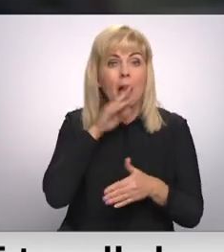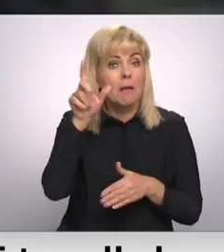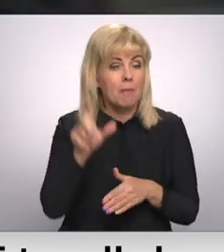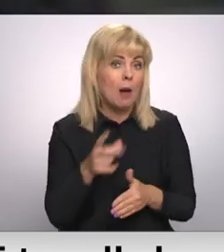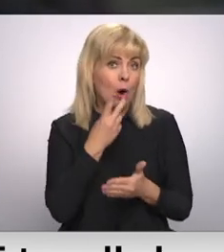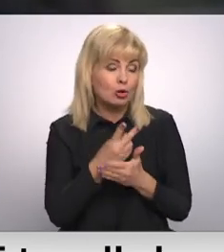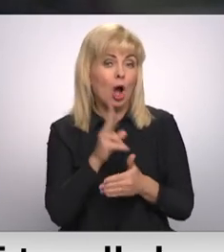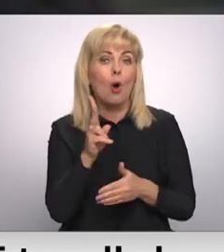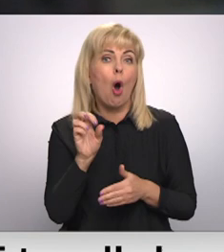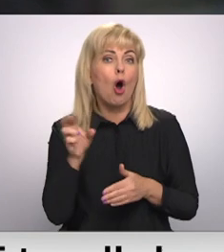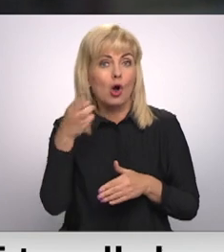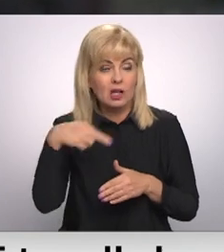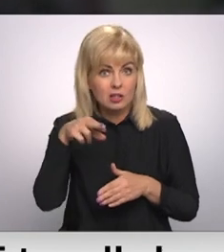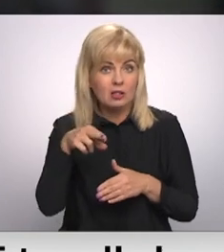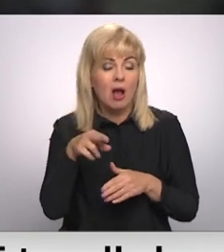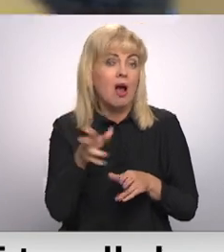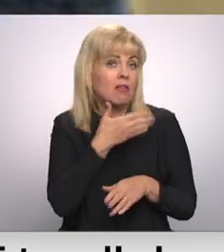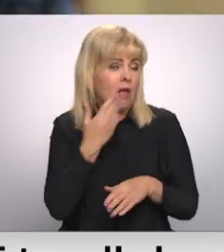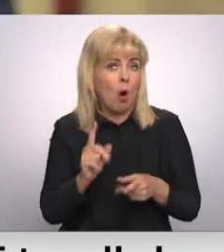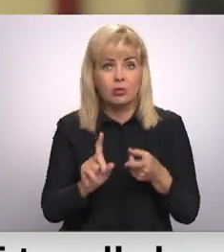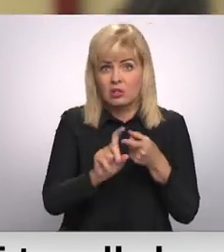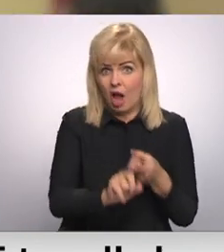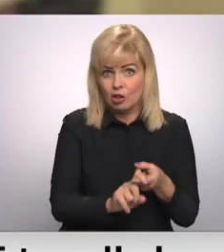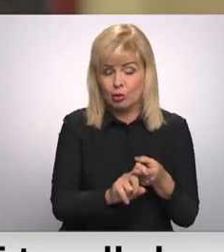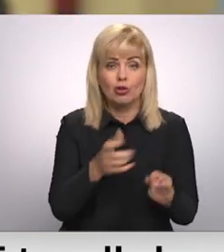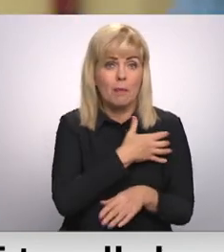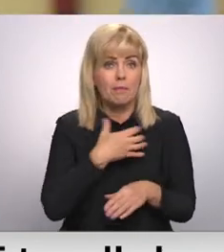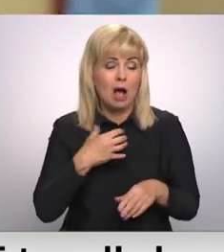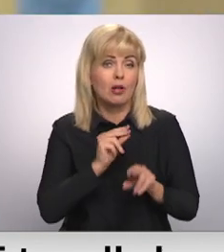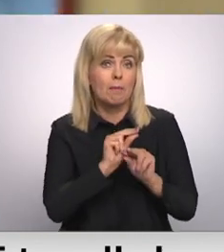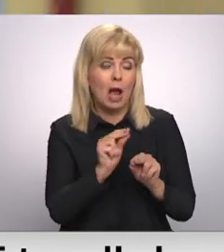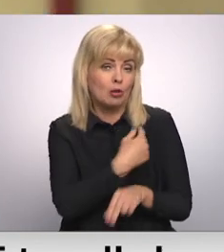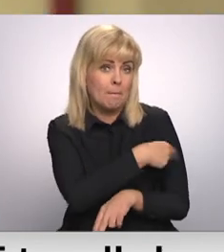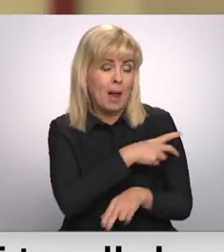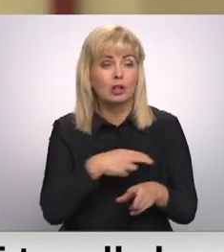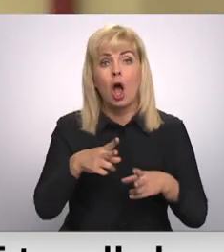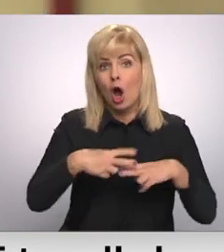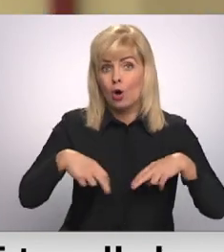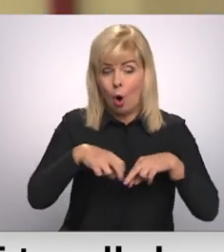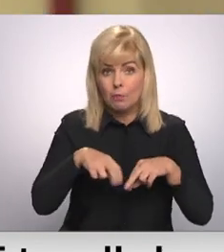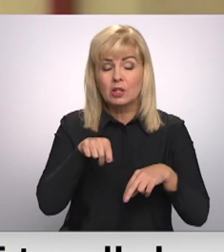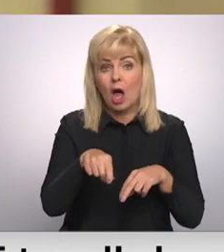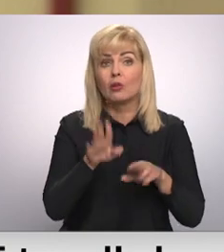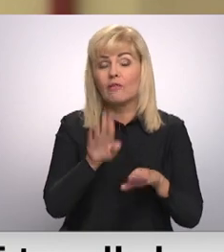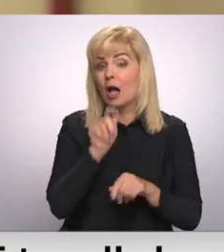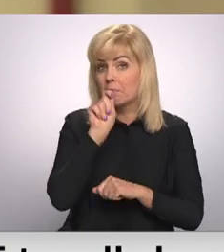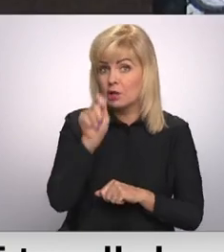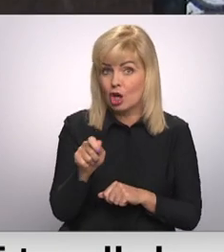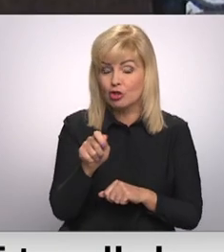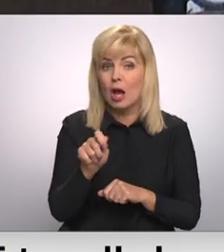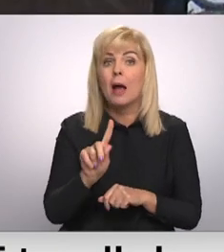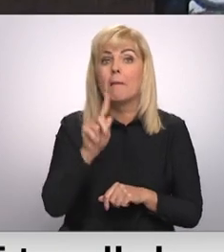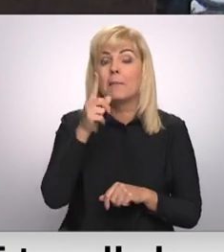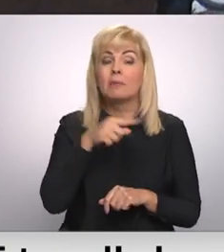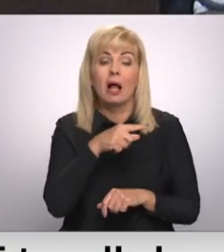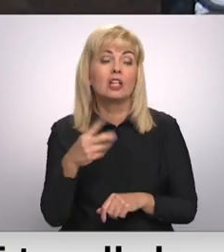ka šis KOCI viņas bērnam vairs nav saistošs, jo pašvaldības pedagoģiski medicīniskā komisija tādu varot piešķirt bērniem no 1.